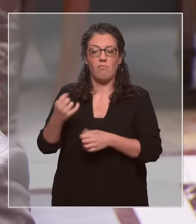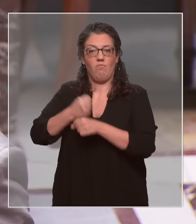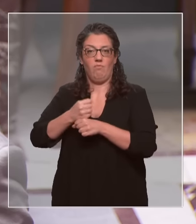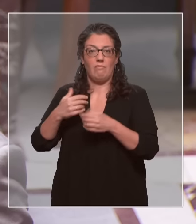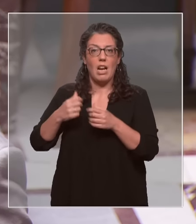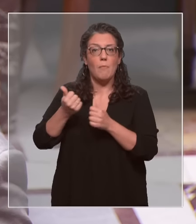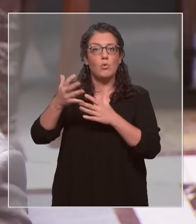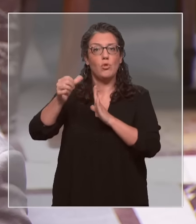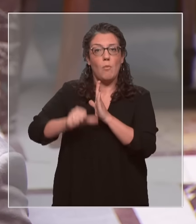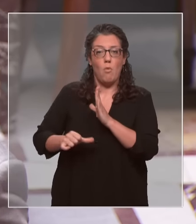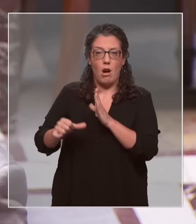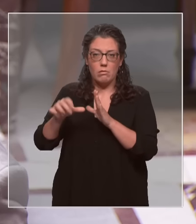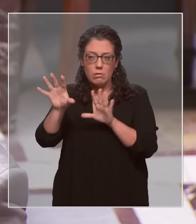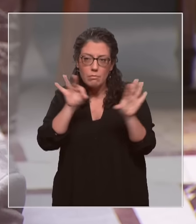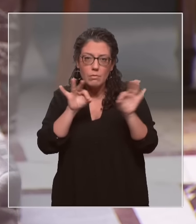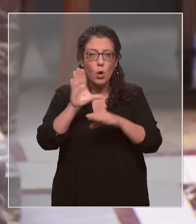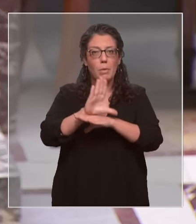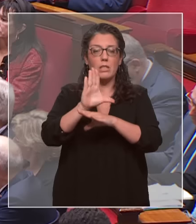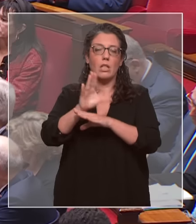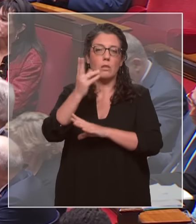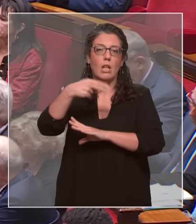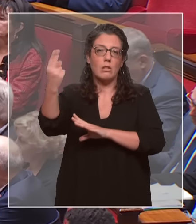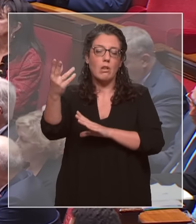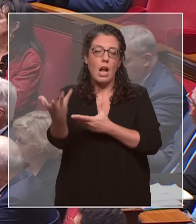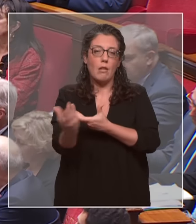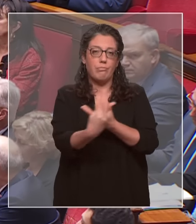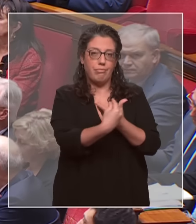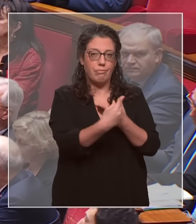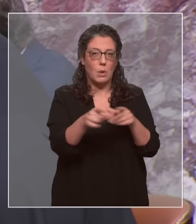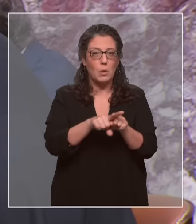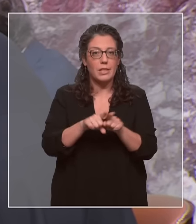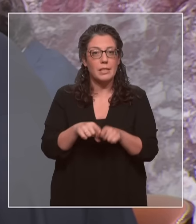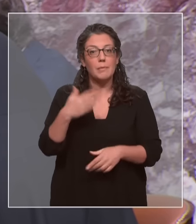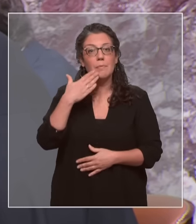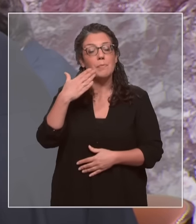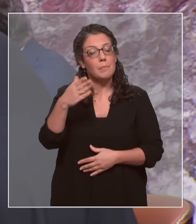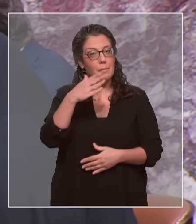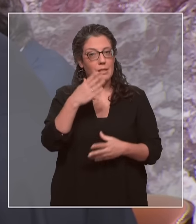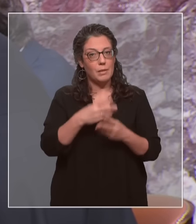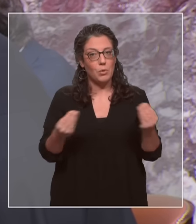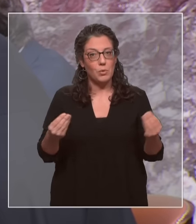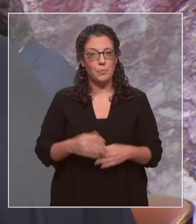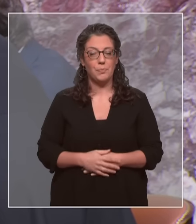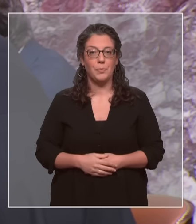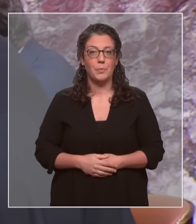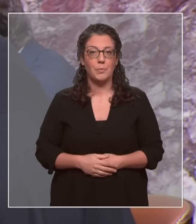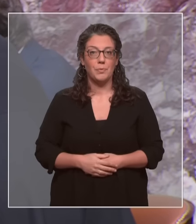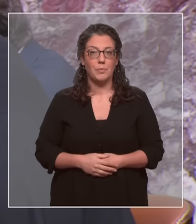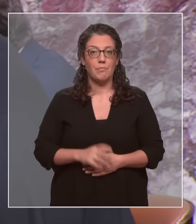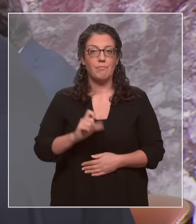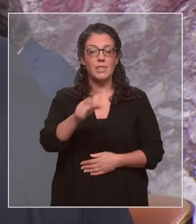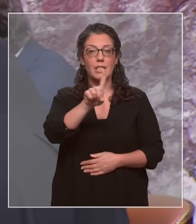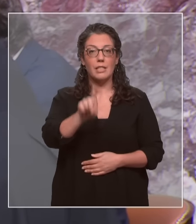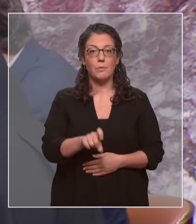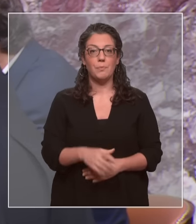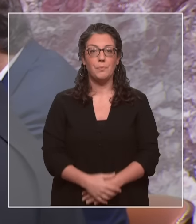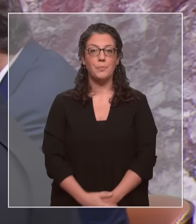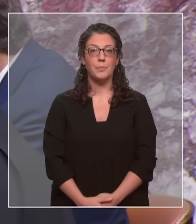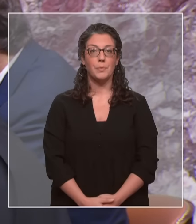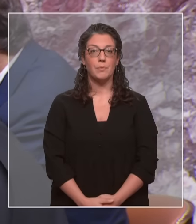bien évidemment la représentation nationale. Je vous remercie. Merci beaucoup, monsieur le ministre. La parole est à présent à monsieur Stéphane Peu pour